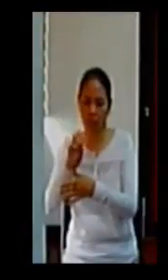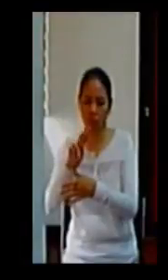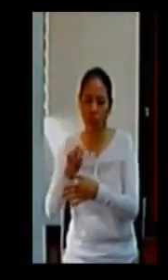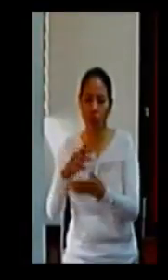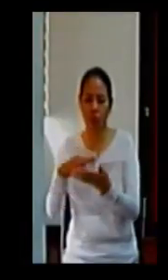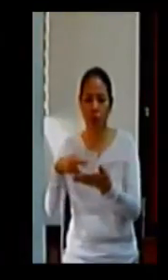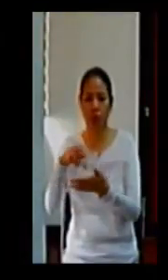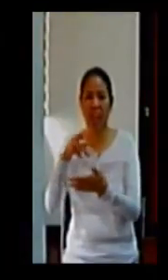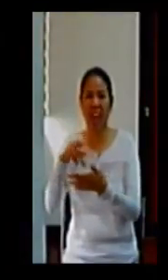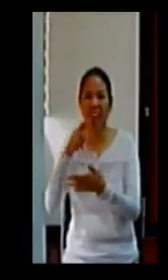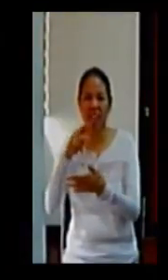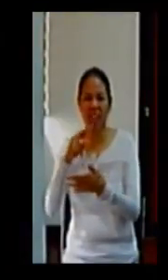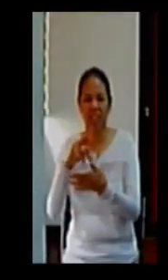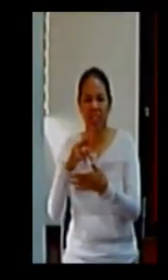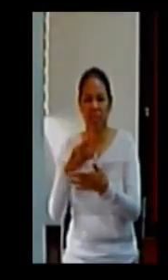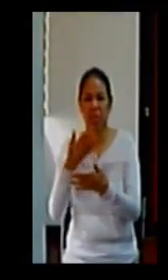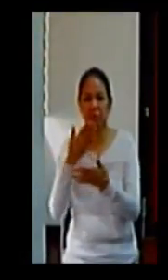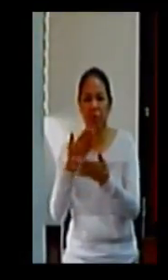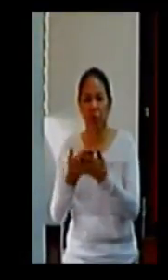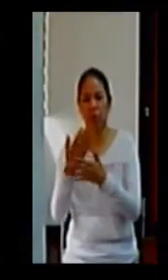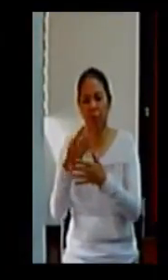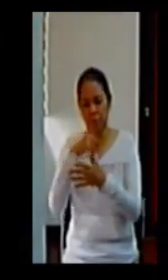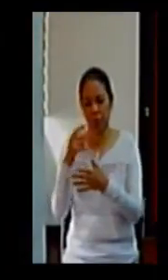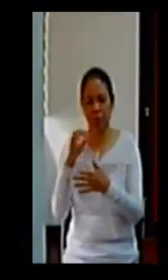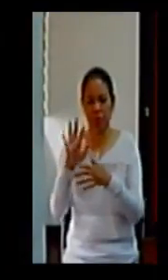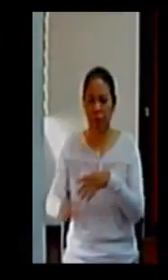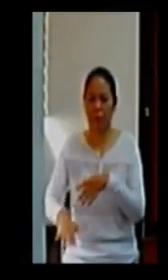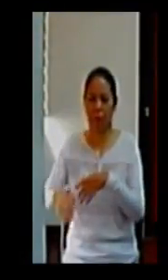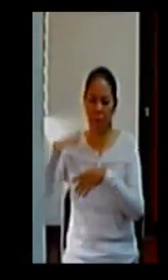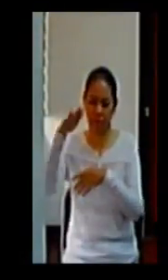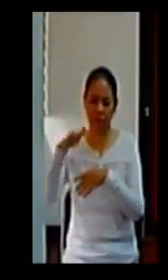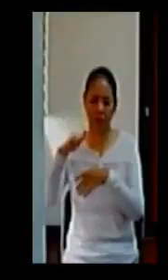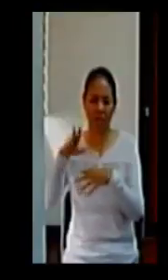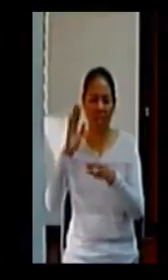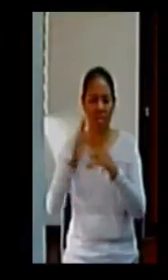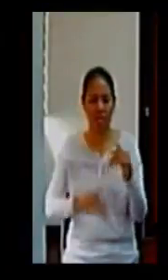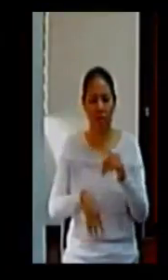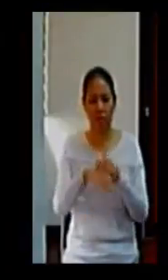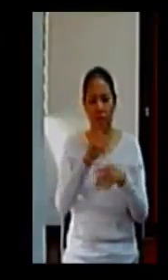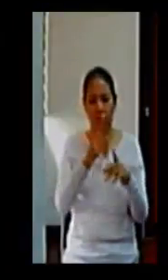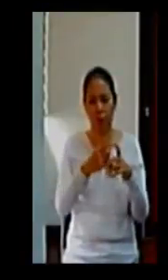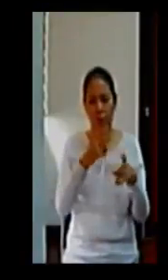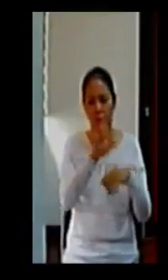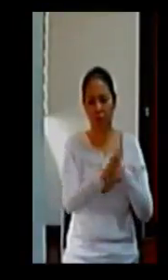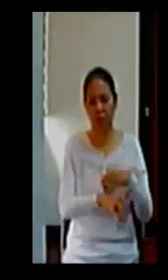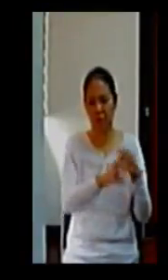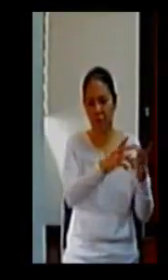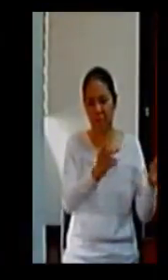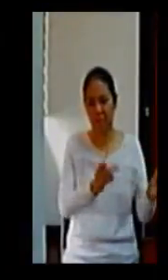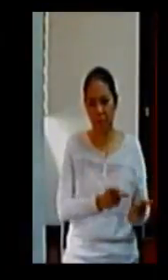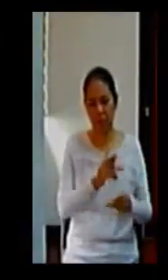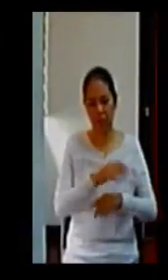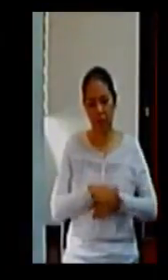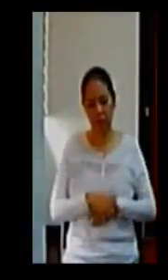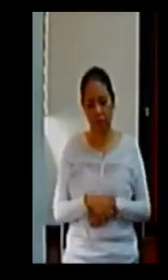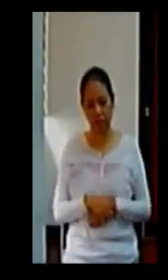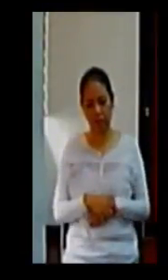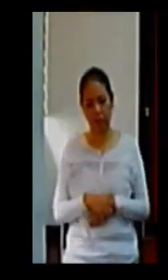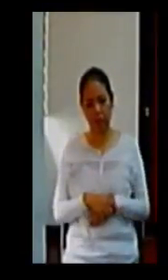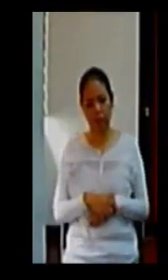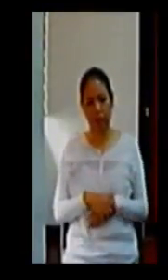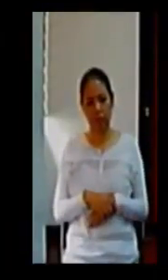malaki kaysa palay sa lowland. Oh, yan ang at uyan niya ay papahod